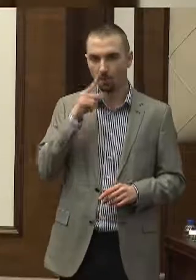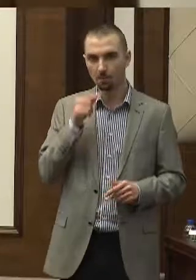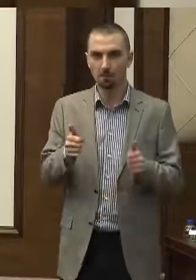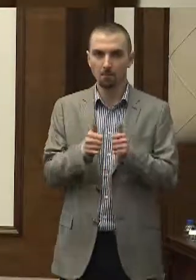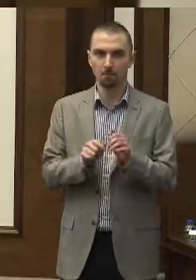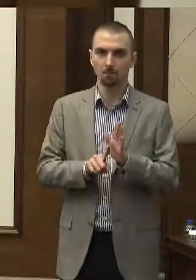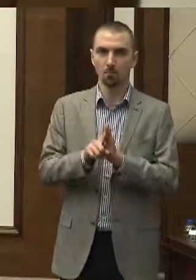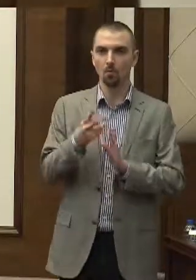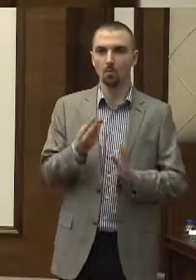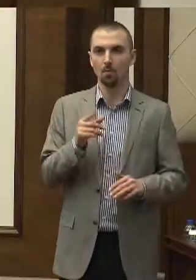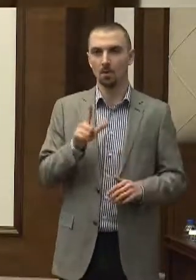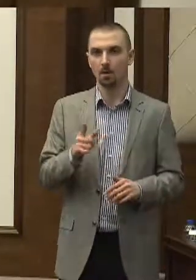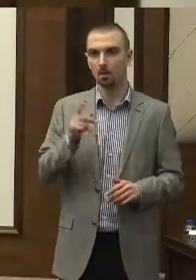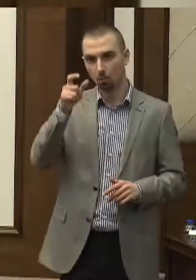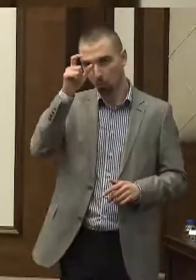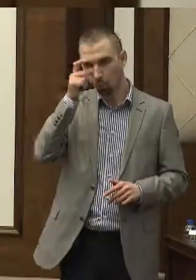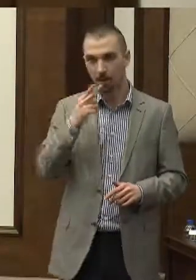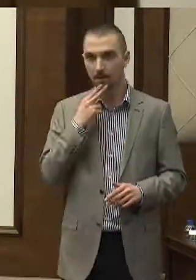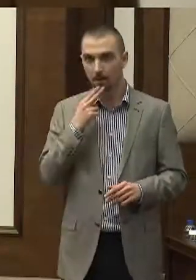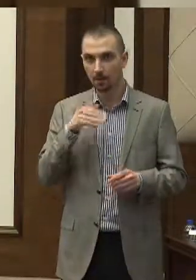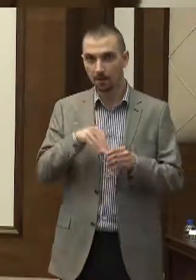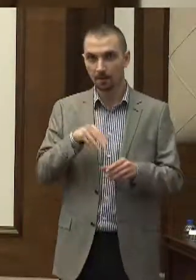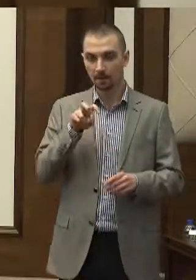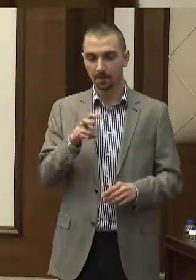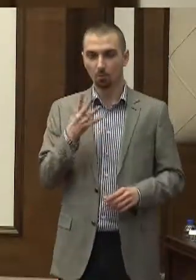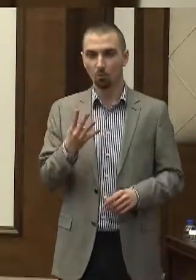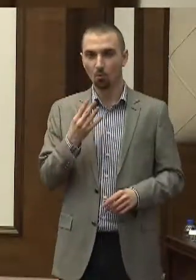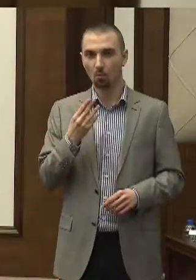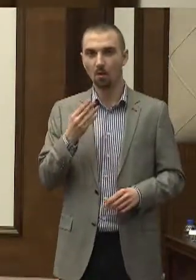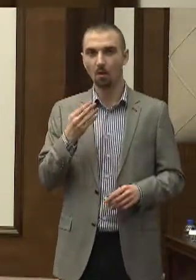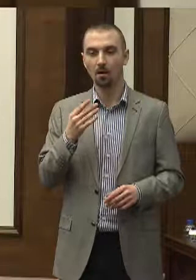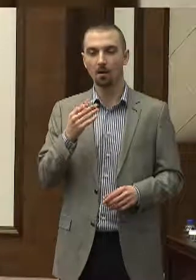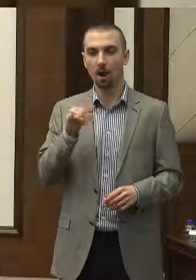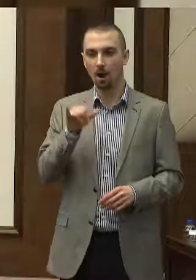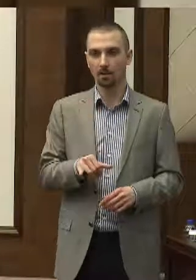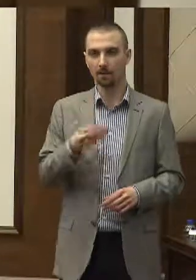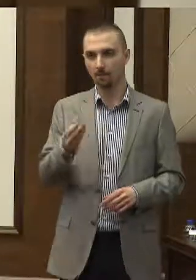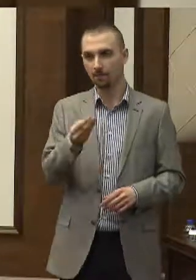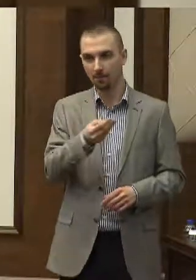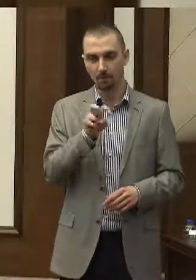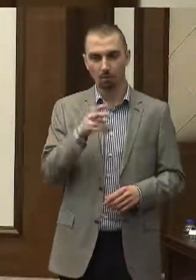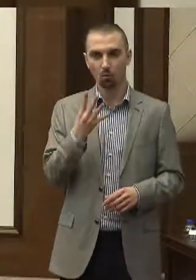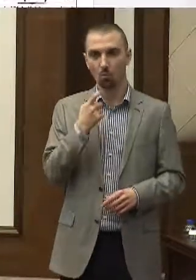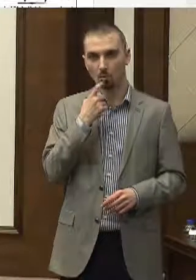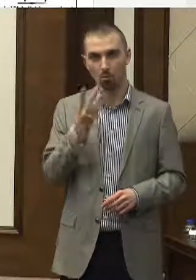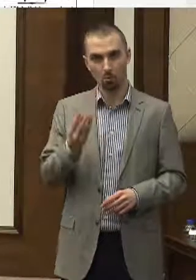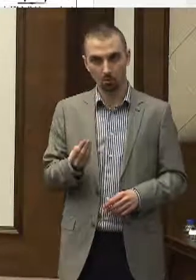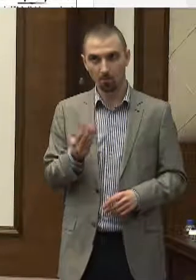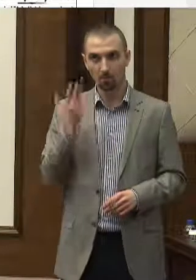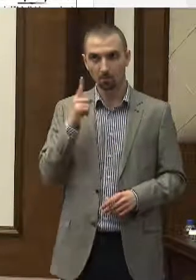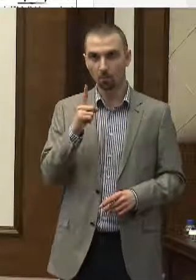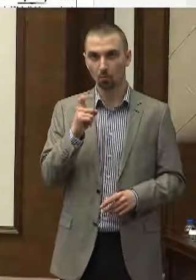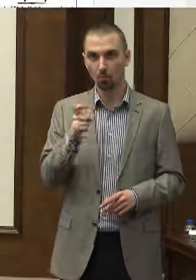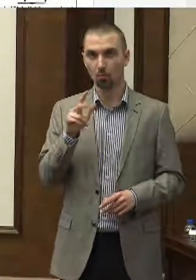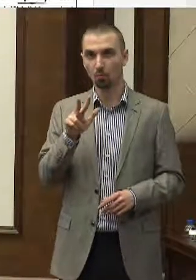Türk kadınına seçme ve seçilme hakkı verilmesinin 84. yılını kutluyoruz demiştim. 5 Aralık 1934 tarihinde